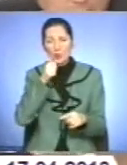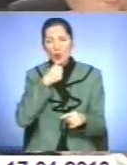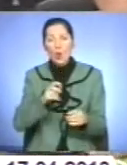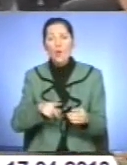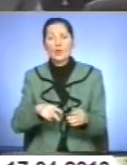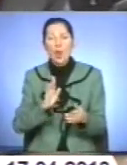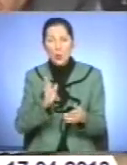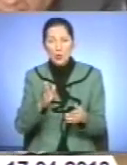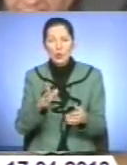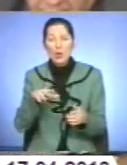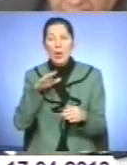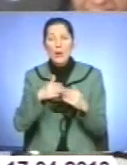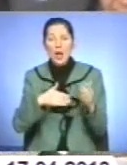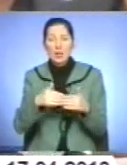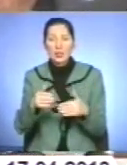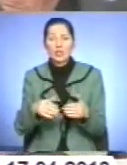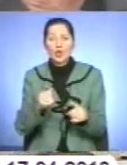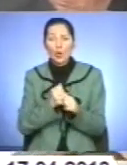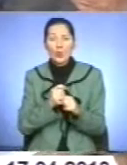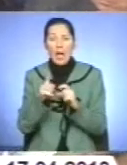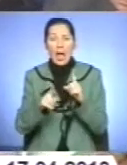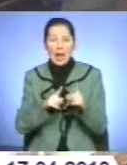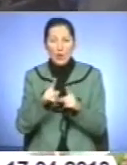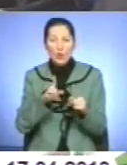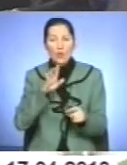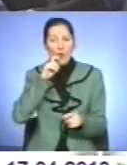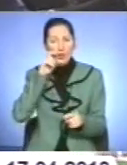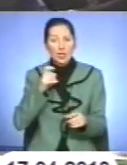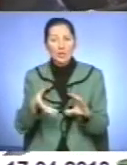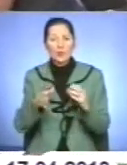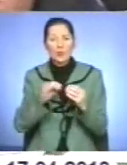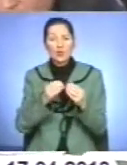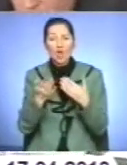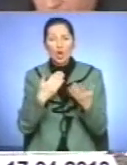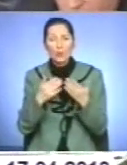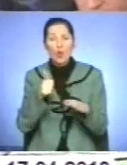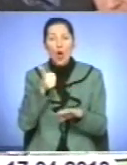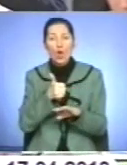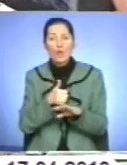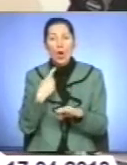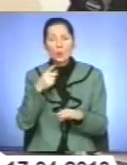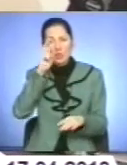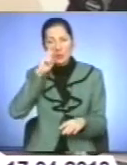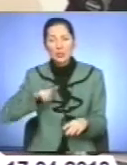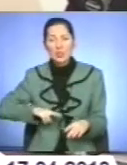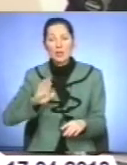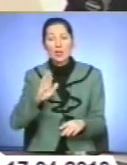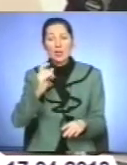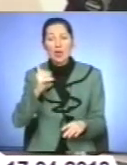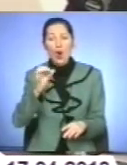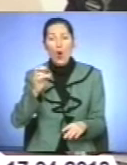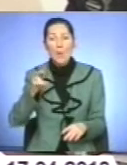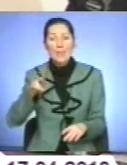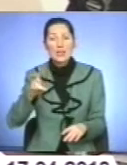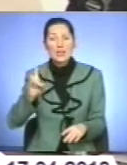впровадження адміністративно-територіальної реформи в Україні. Підсумовуючи розмову, голова облдержадміністрації Валентин Хоптян наголосив на актуальних